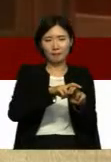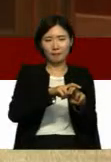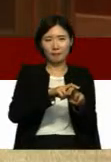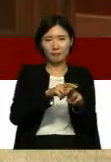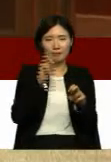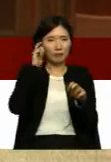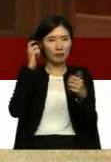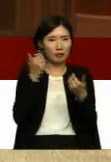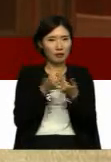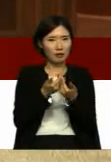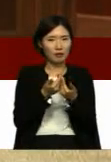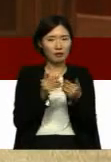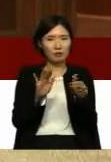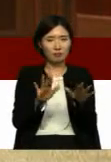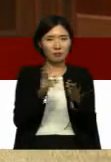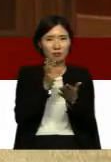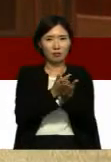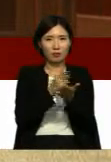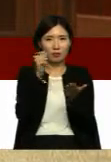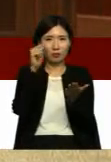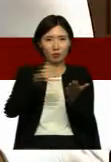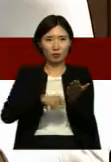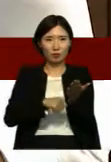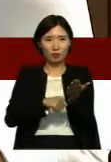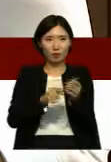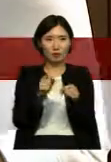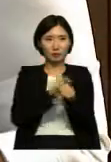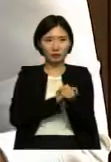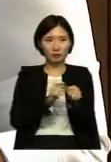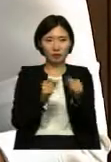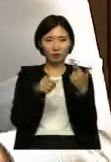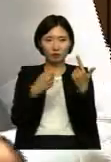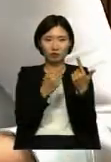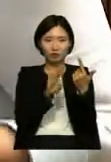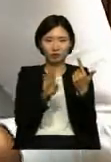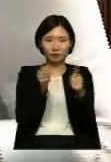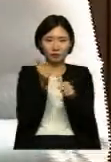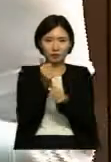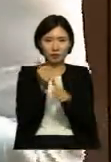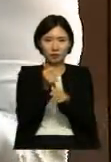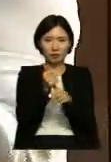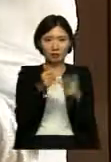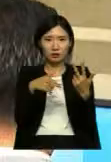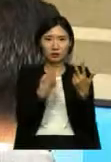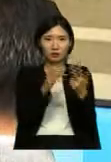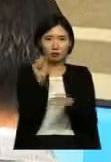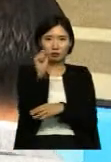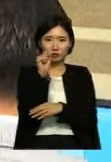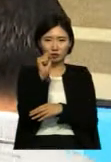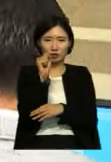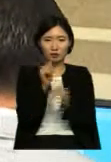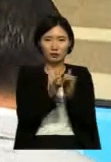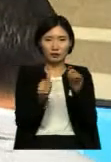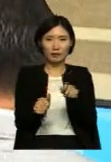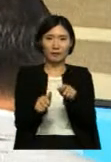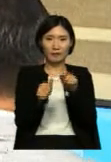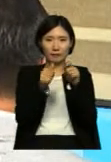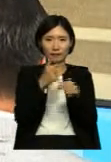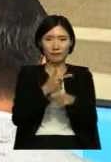했습니다. 이번에 조례안이 통과되면서 별정직 6급 정무비서와 7급 운전비서가